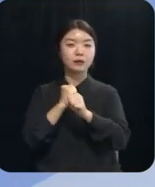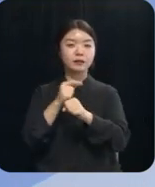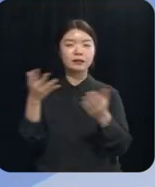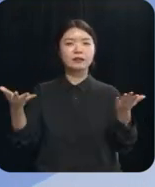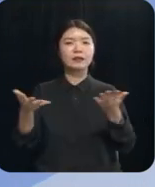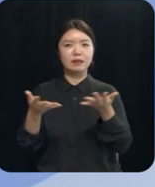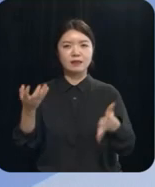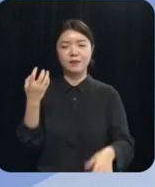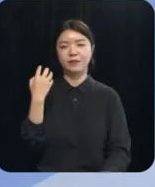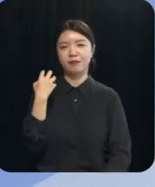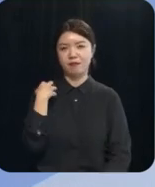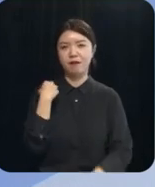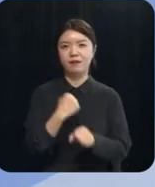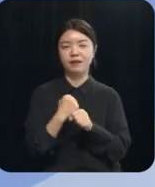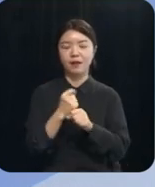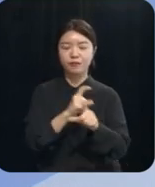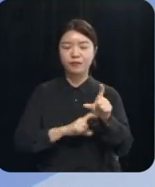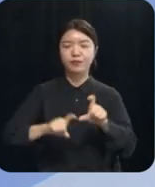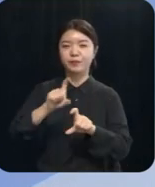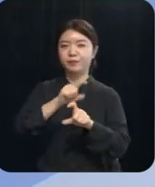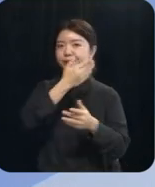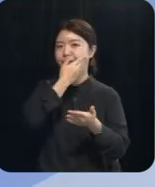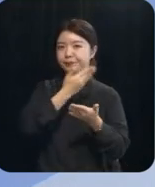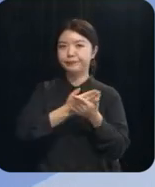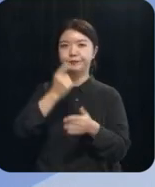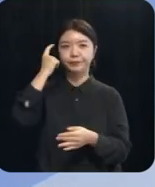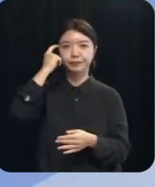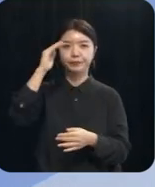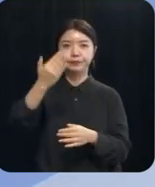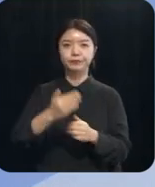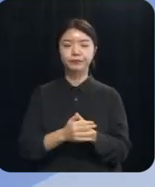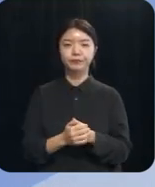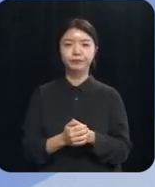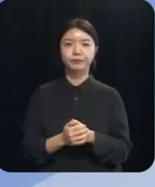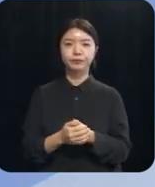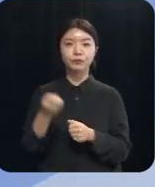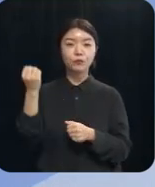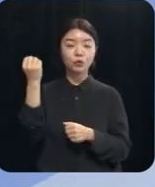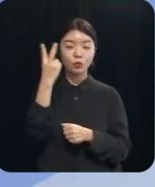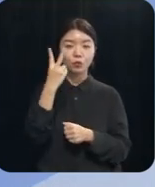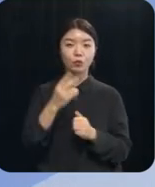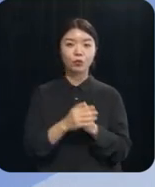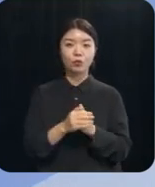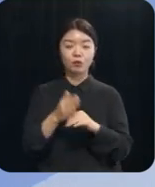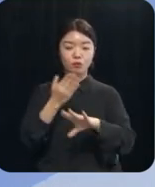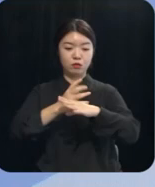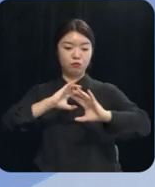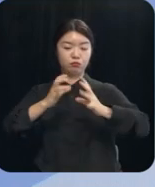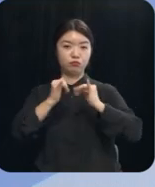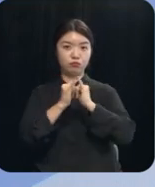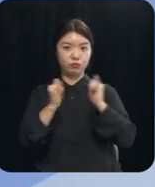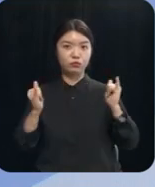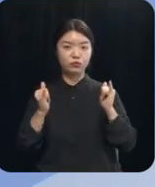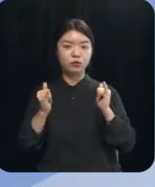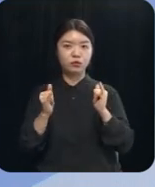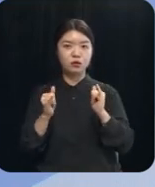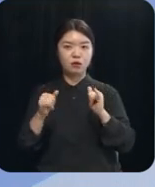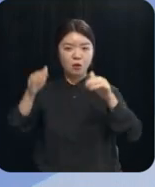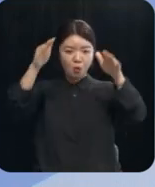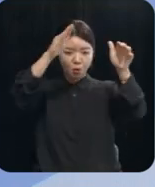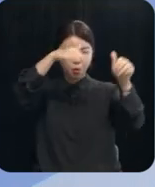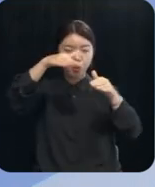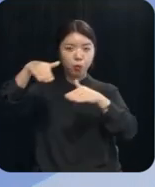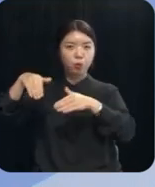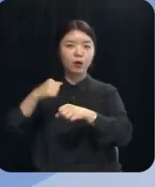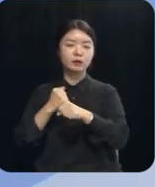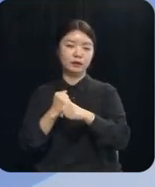업무들을 담당하는 것이 무엇보다 중요하다고 생각되어지고요. 또한 외국의 해외 인재들을 유입하는 좋은